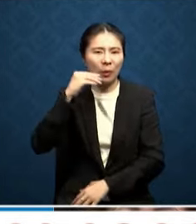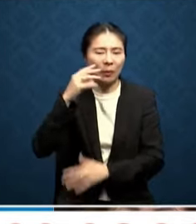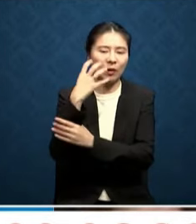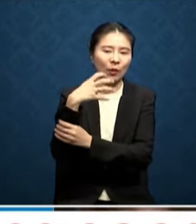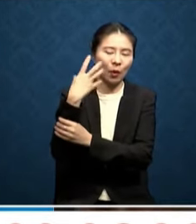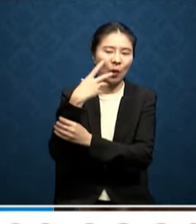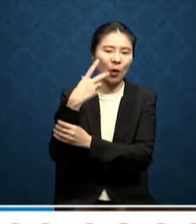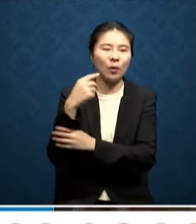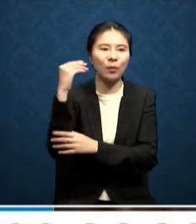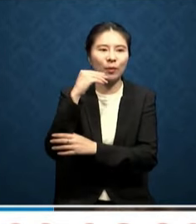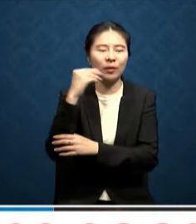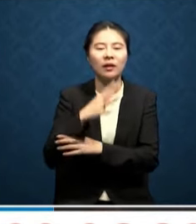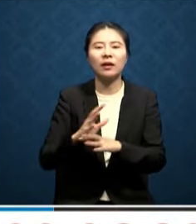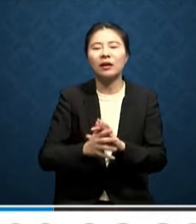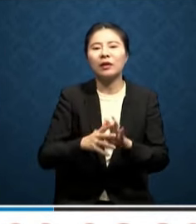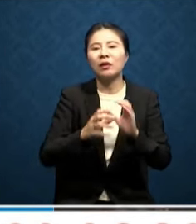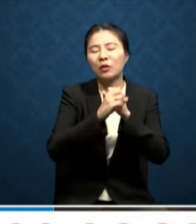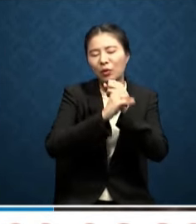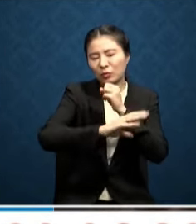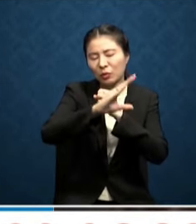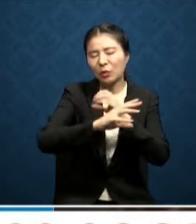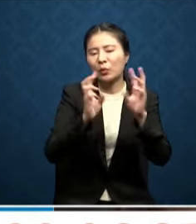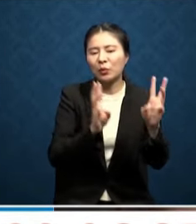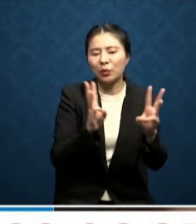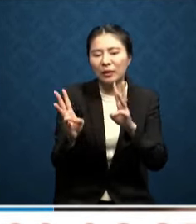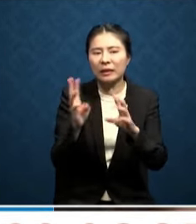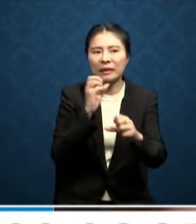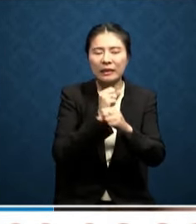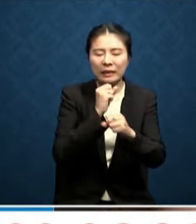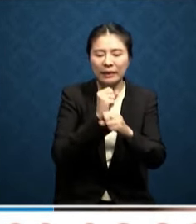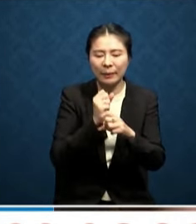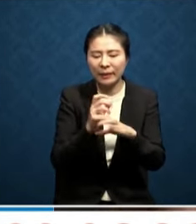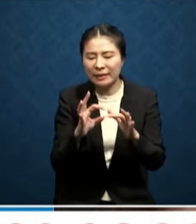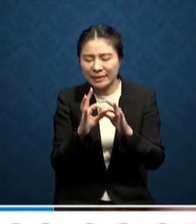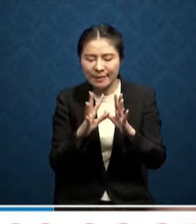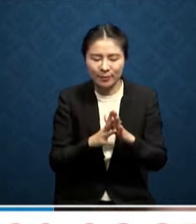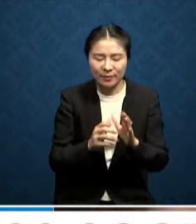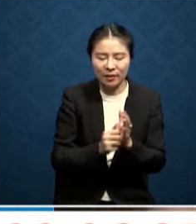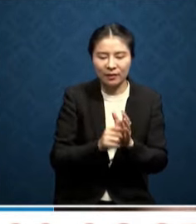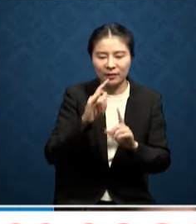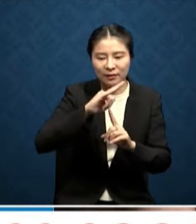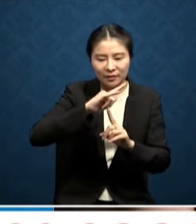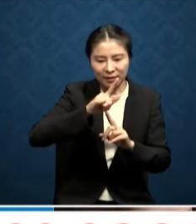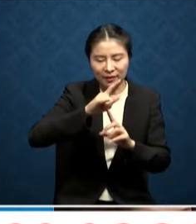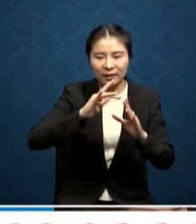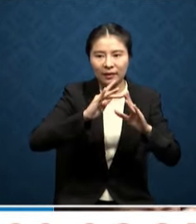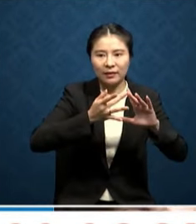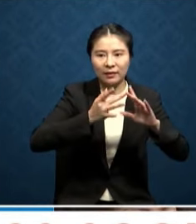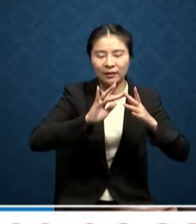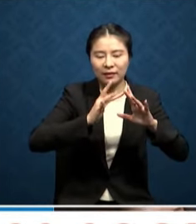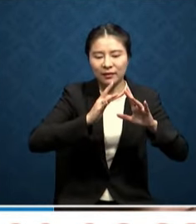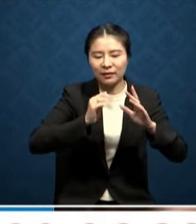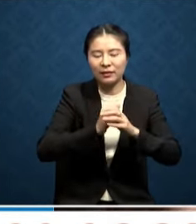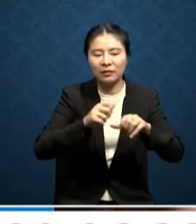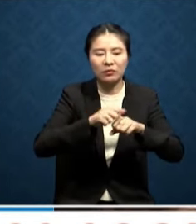ไรกสทชนั้นได้มีมาตรการในการที่จะตัดตอนโครงข่ายอินเทอร์เน็ตข้ามชาติที่